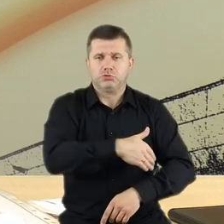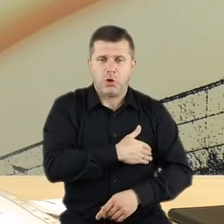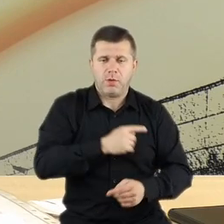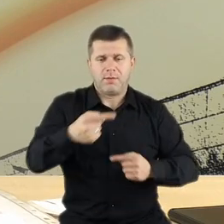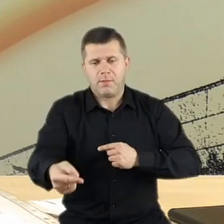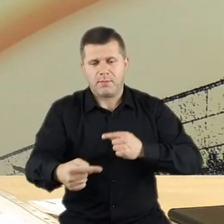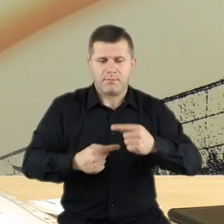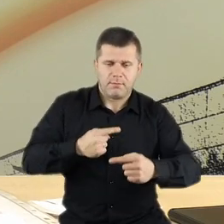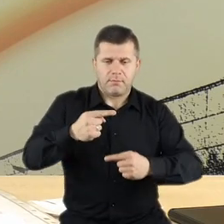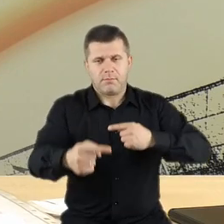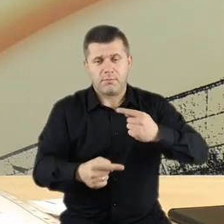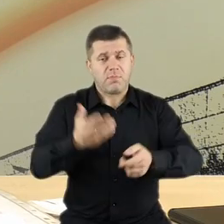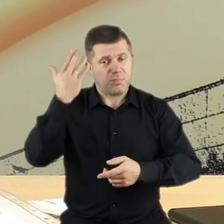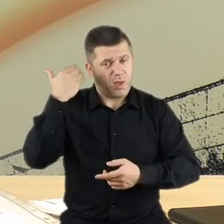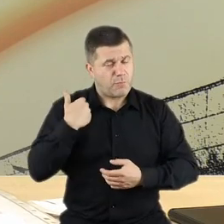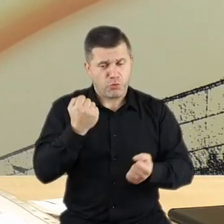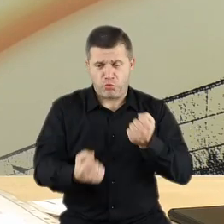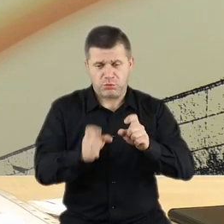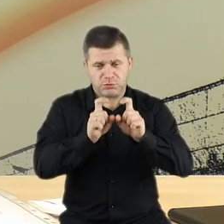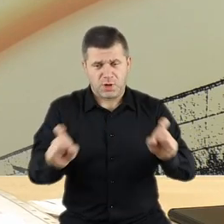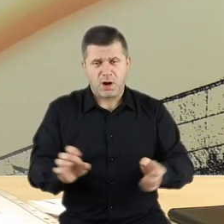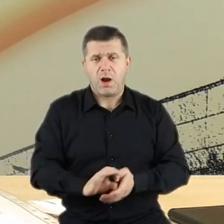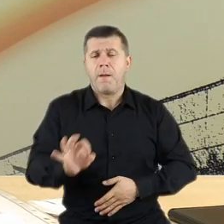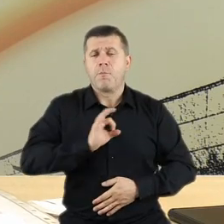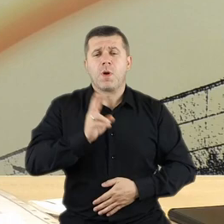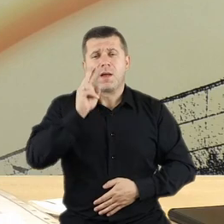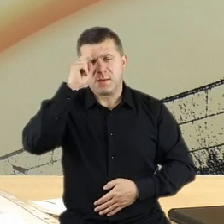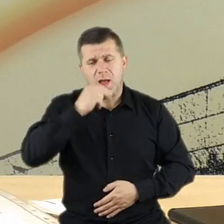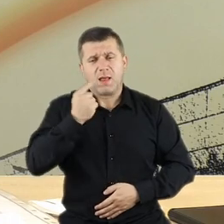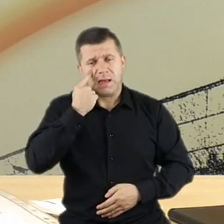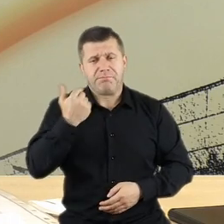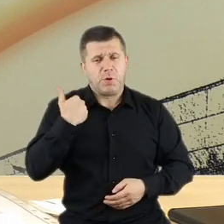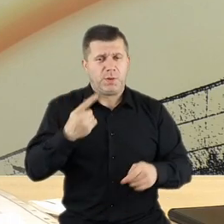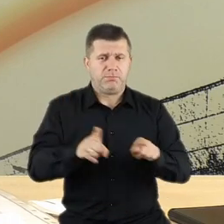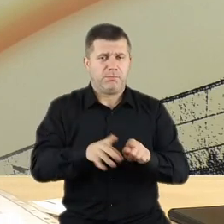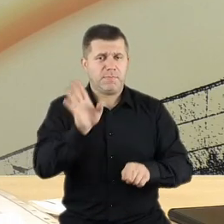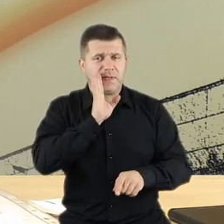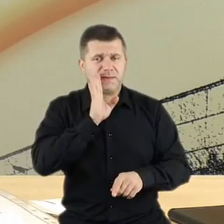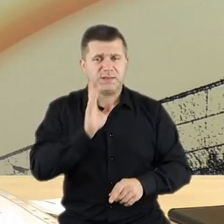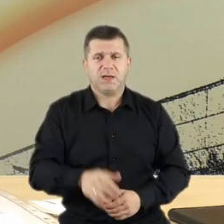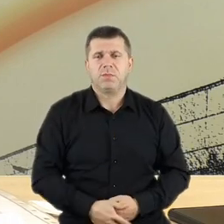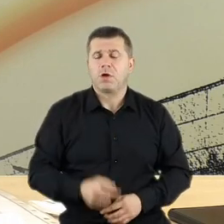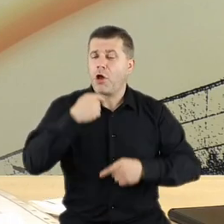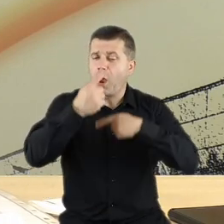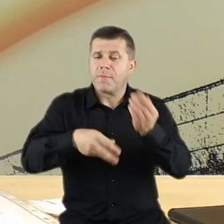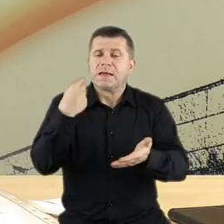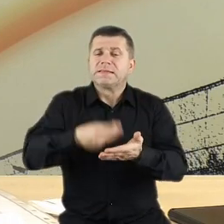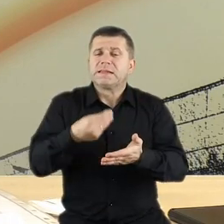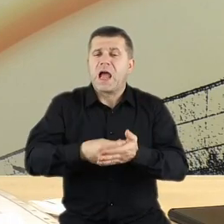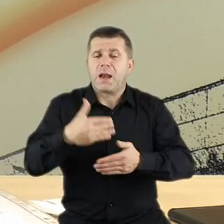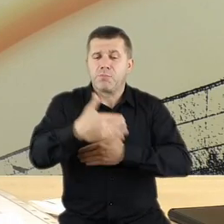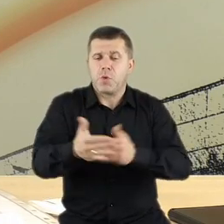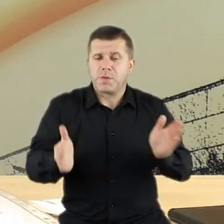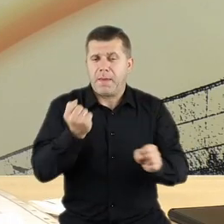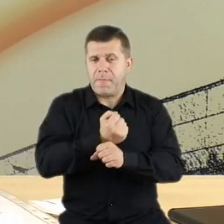czasy No mojego taty sądzę że było tak samo bo w tych skarbach o których Wam mówiłam w tym tekturowym pudełeczku co